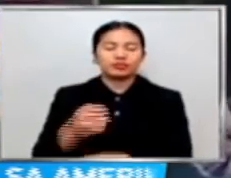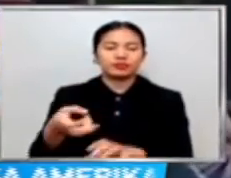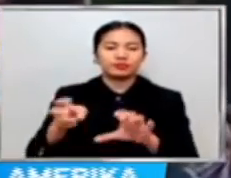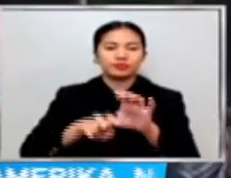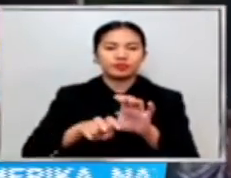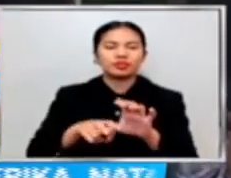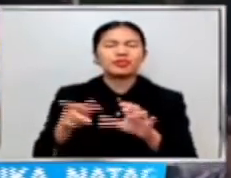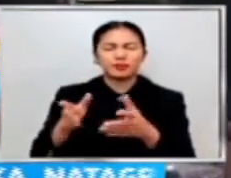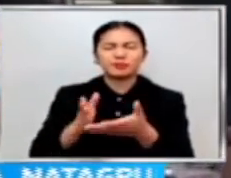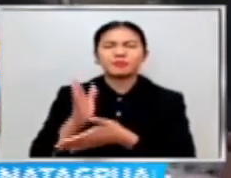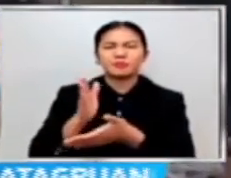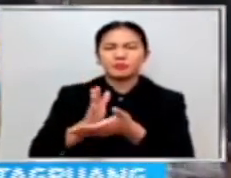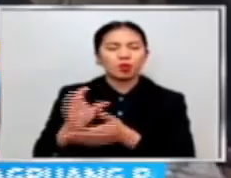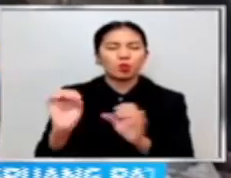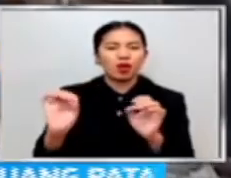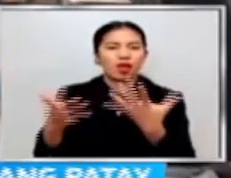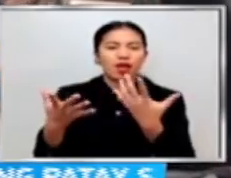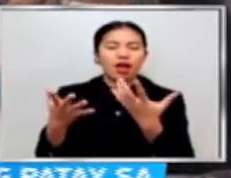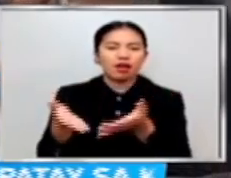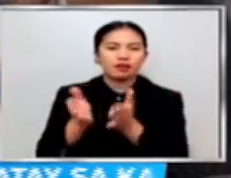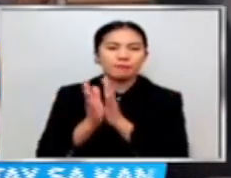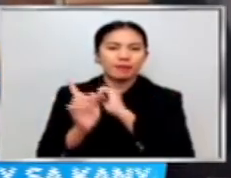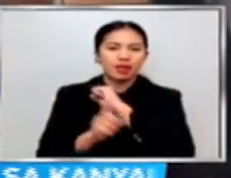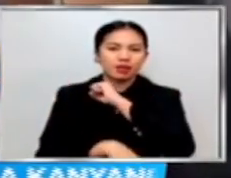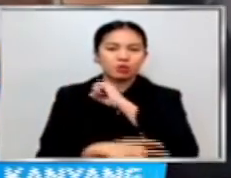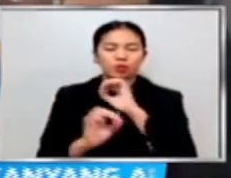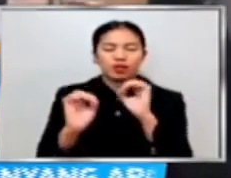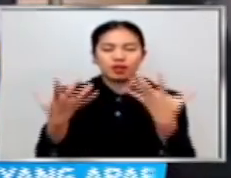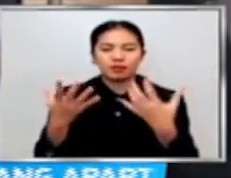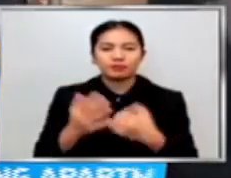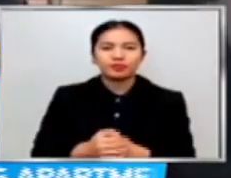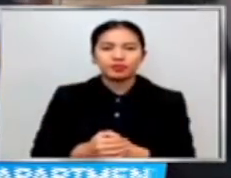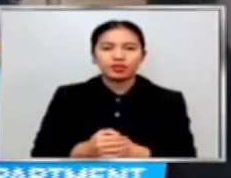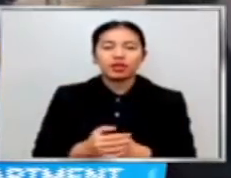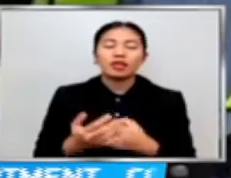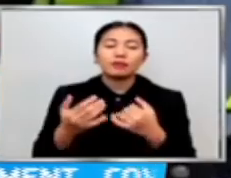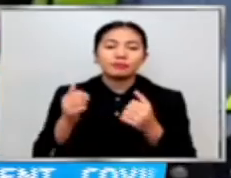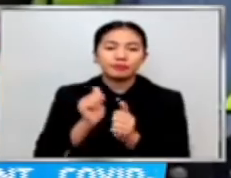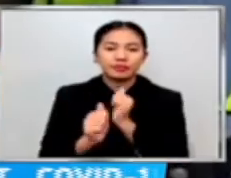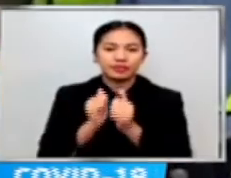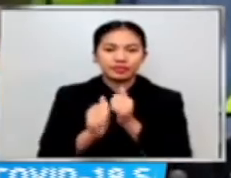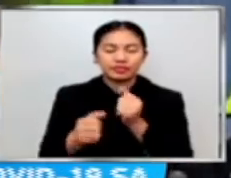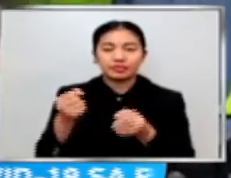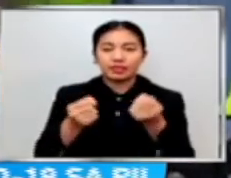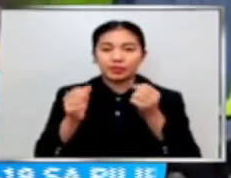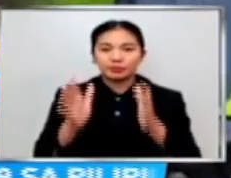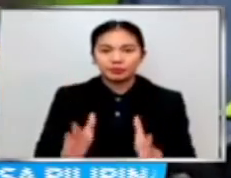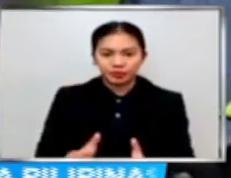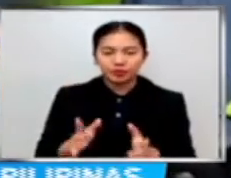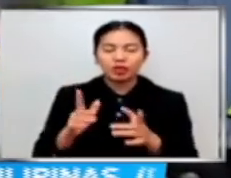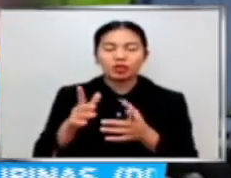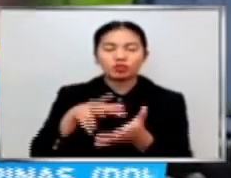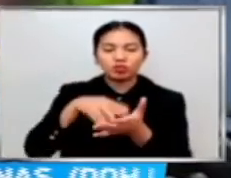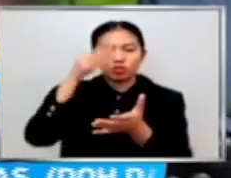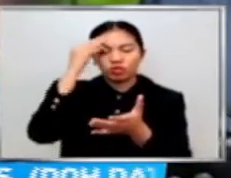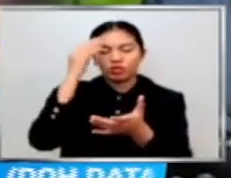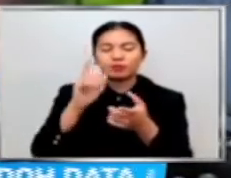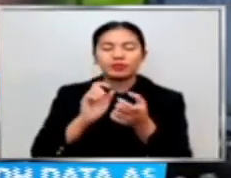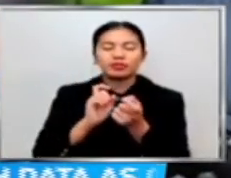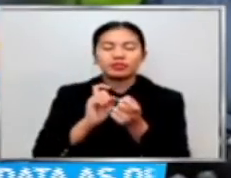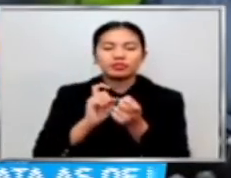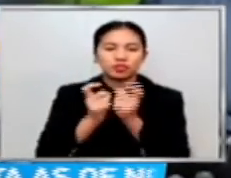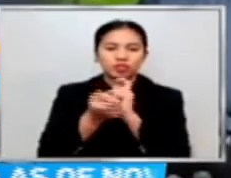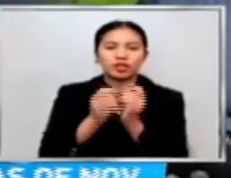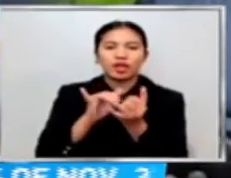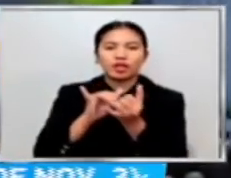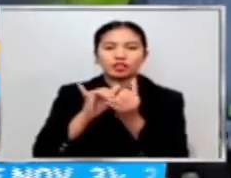na makapag-adjust. Sa ganitong paraan ay hindi na umano nila maidadahilan na hindi sila nasabihan. Nasita rin